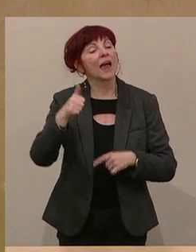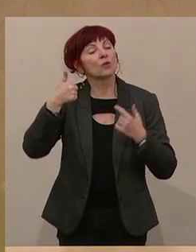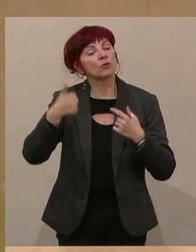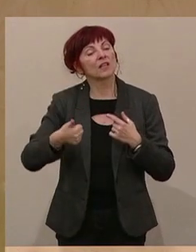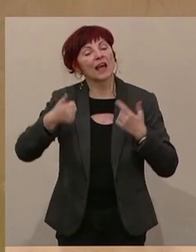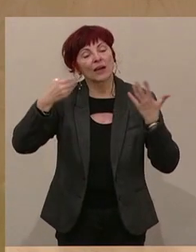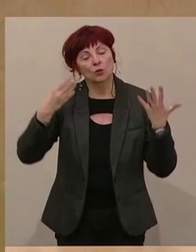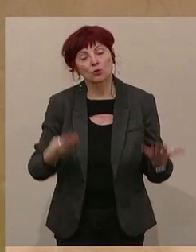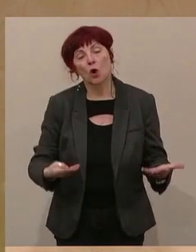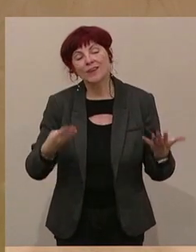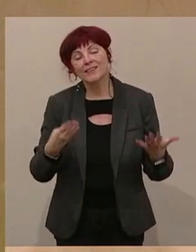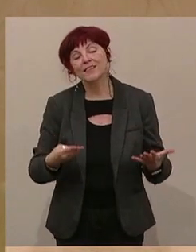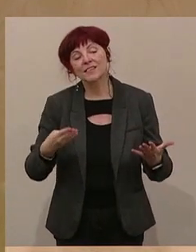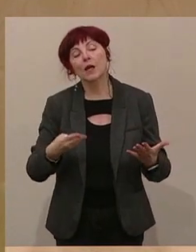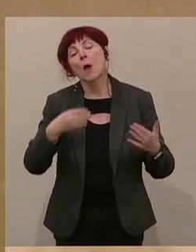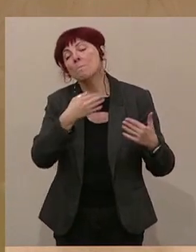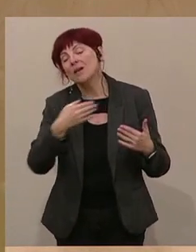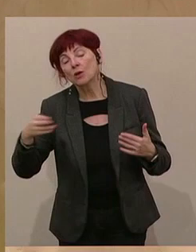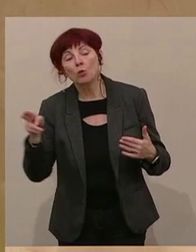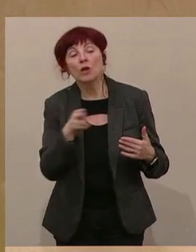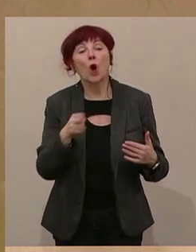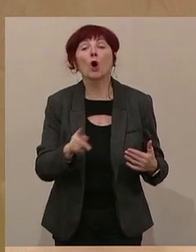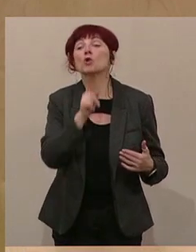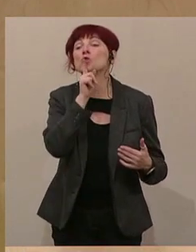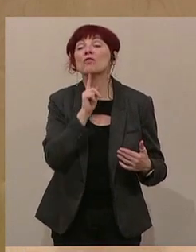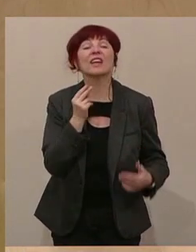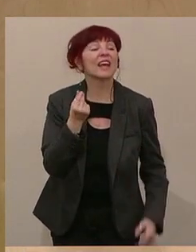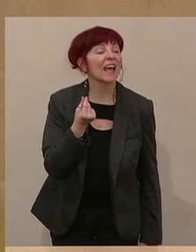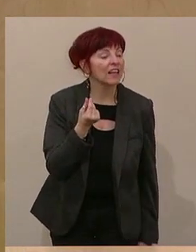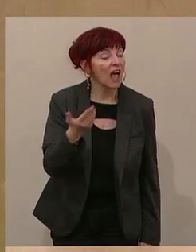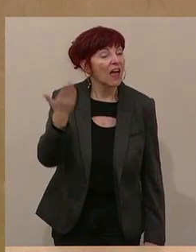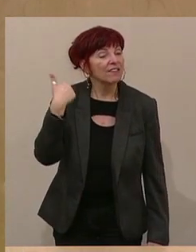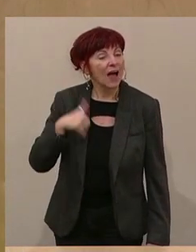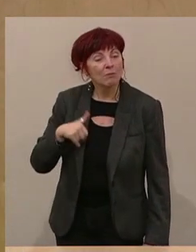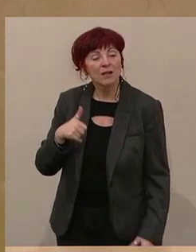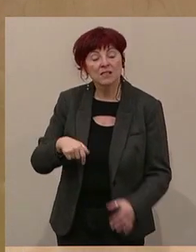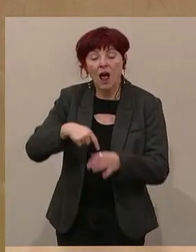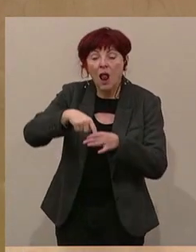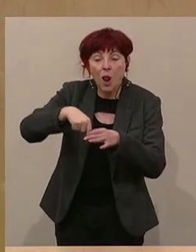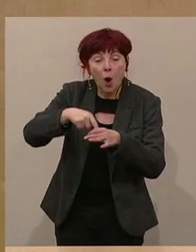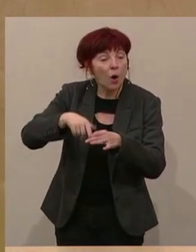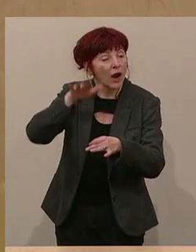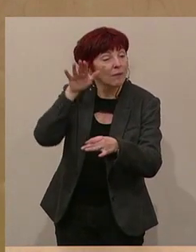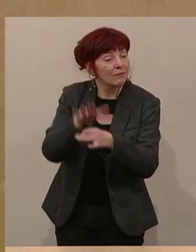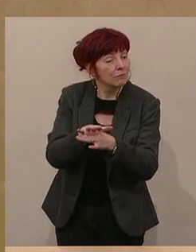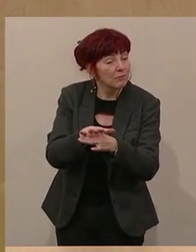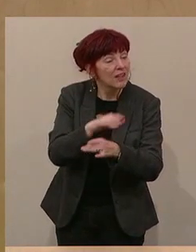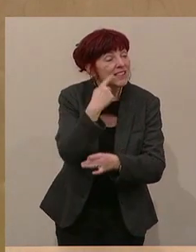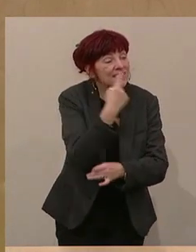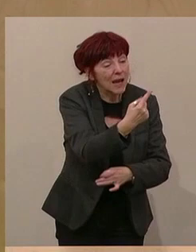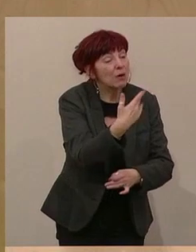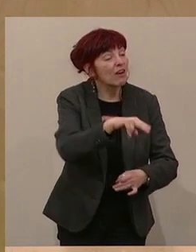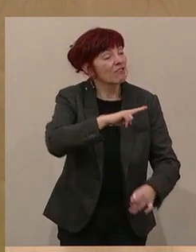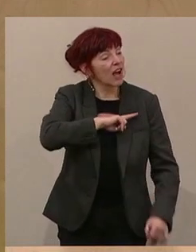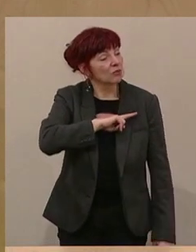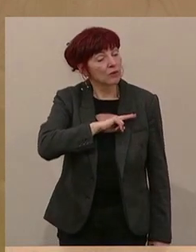Euro unterdeckt war. Sie haben damals nicht einmal die strukturelle Lücke schließen können, wie Sie zuständig waren, und kommen